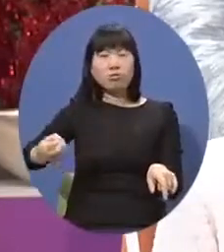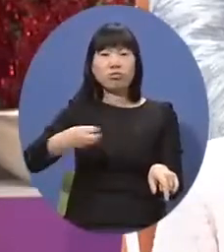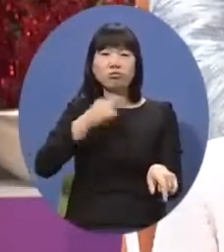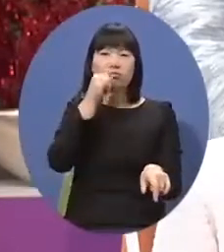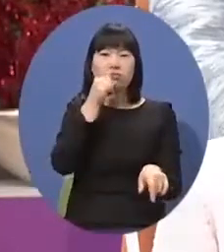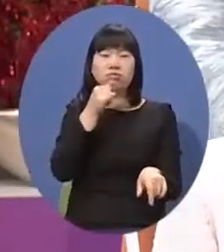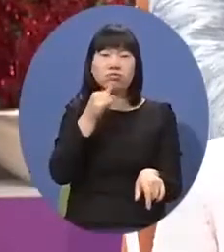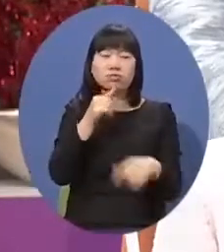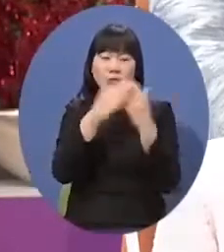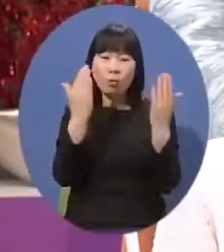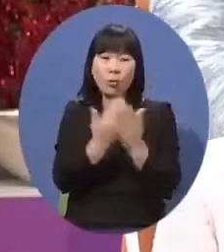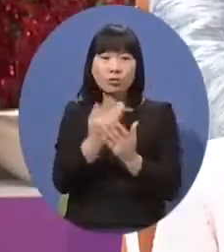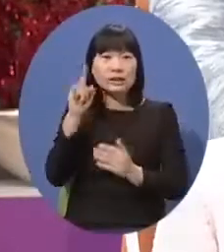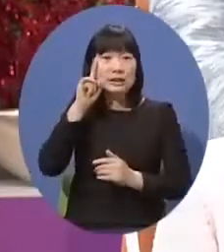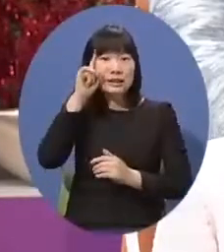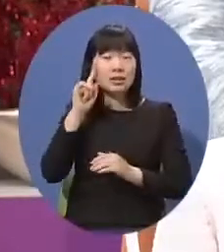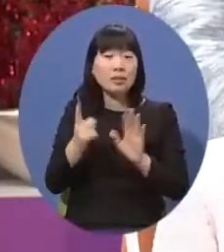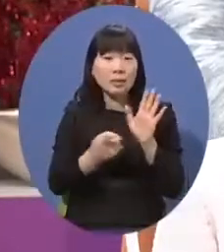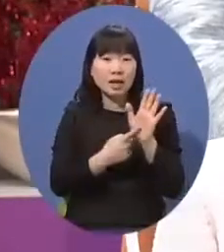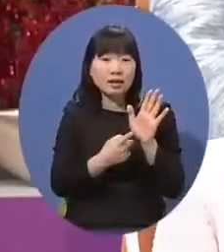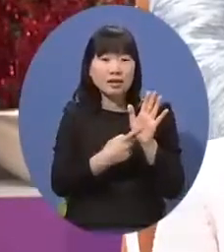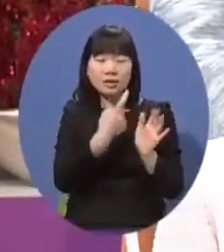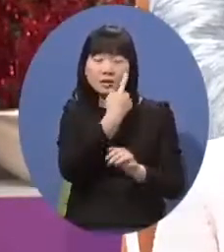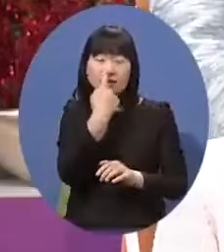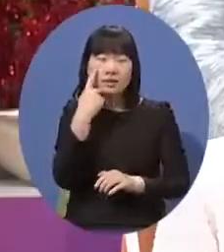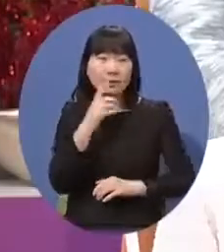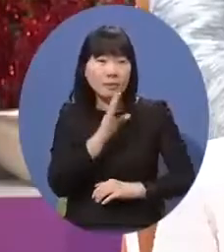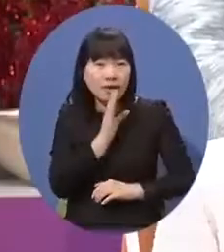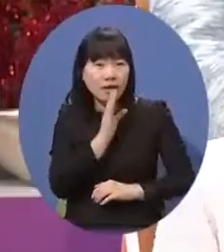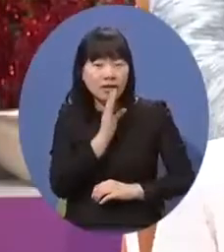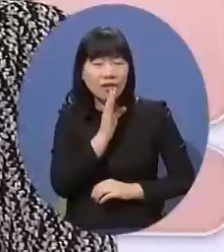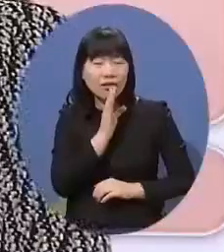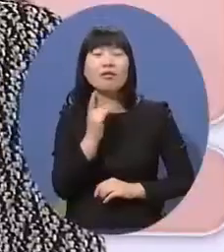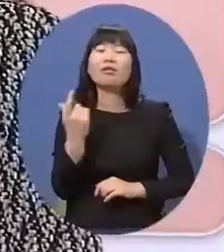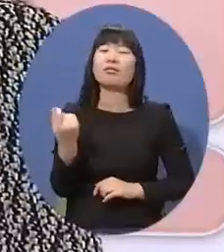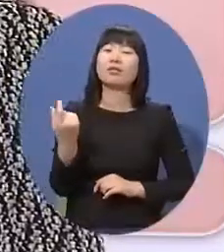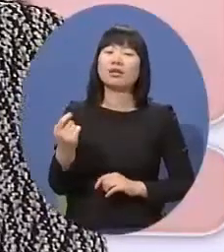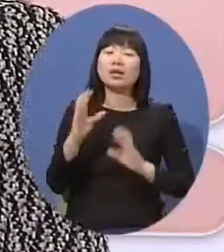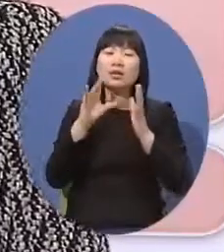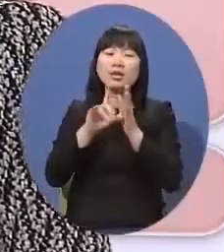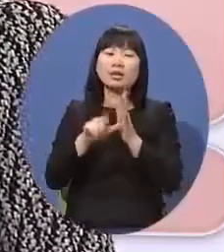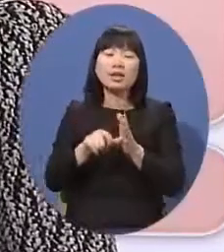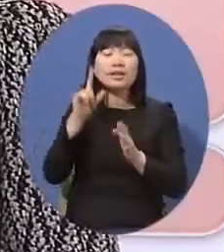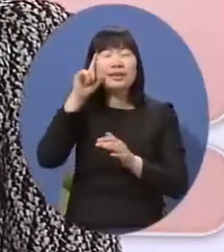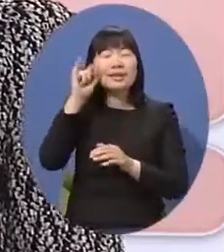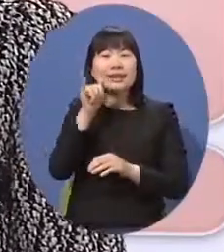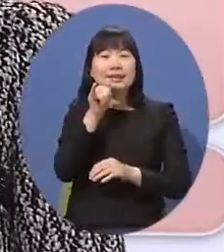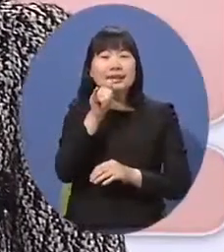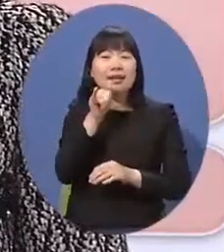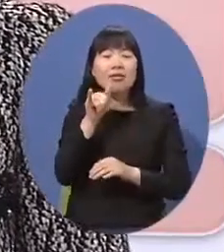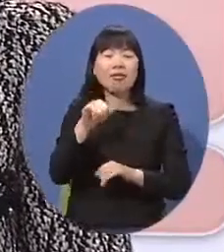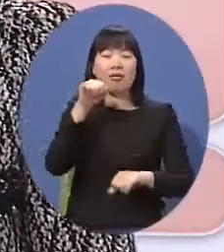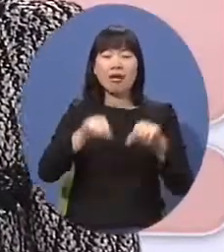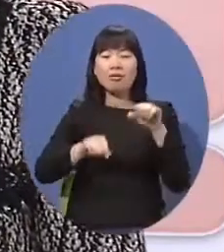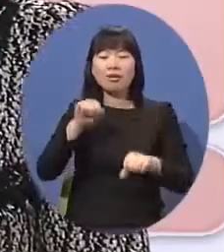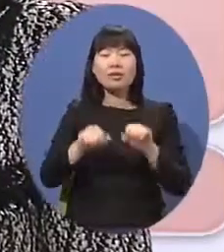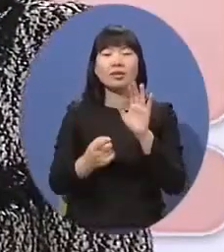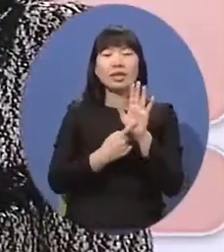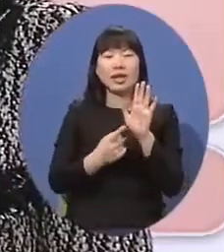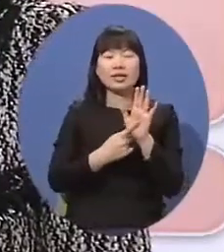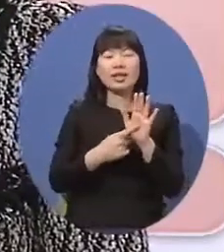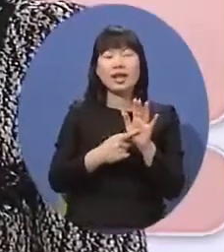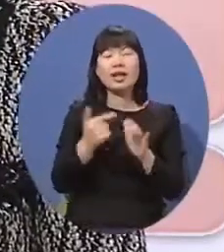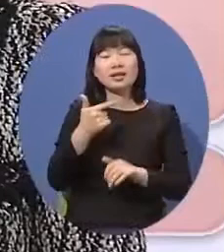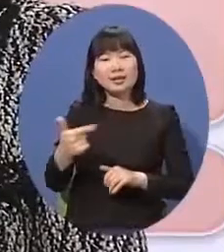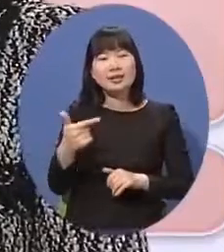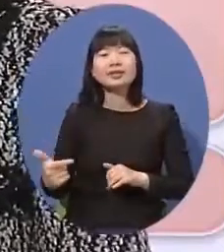이런 것도 다 그러면 스트레스의 반응으로 좀볼 수가 있겠네요. 그 유아기 아이들은 스트레스가 있으면은 행동으로 나타내는